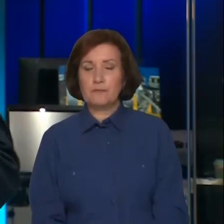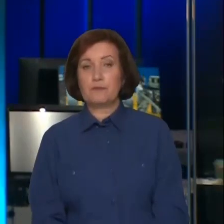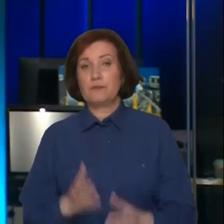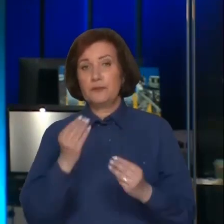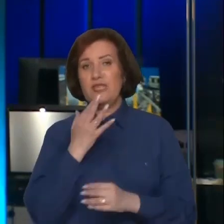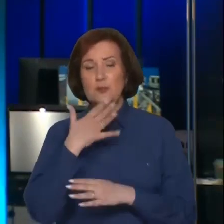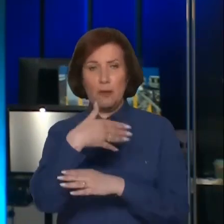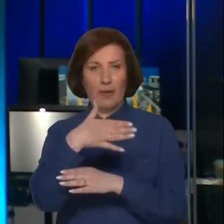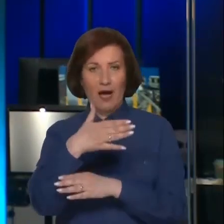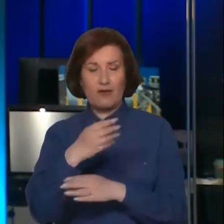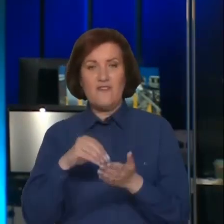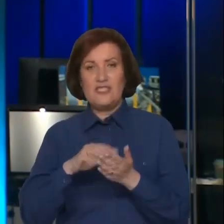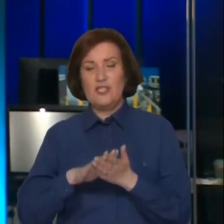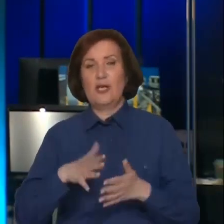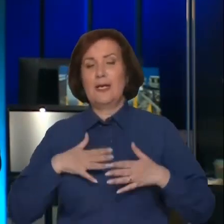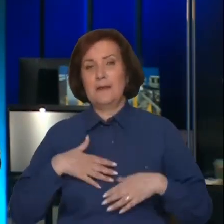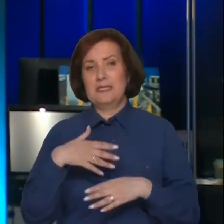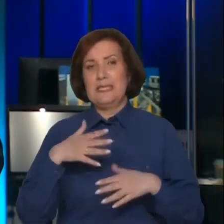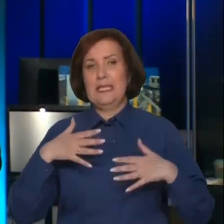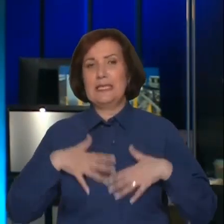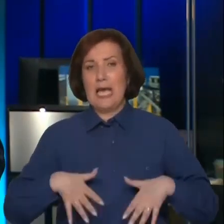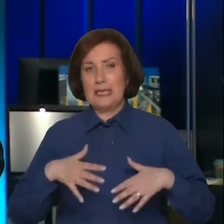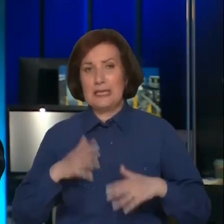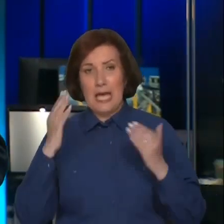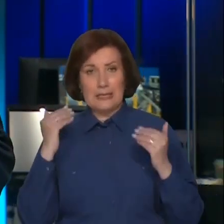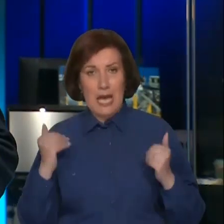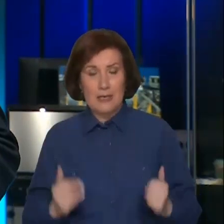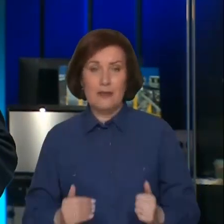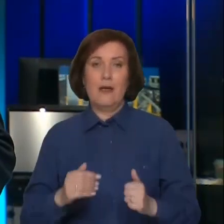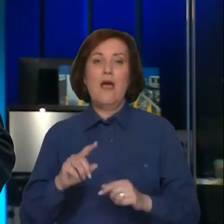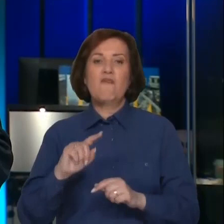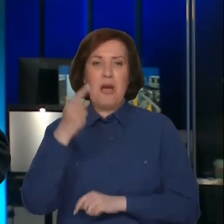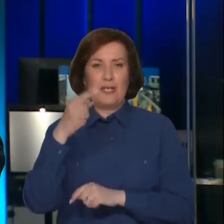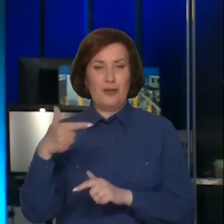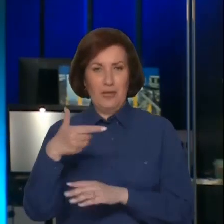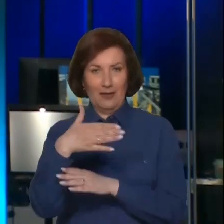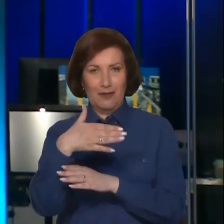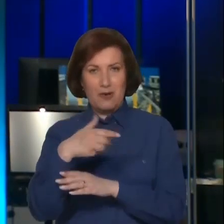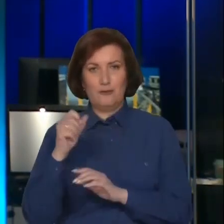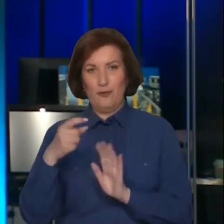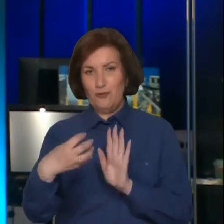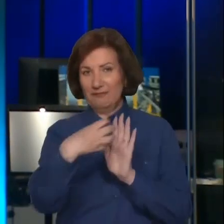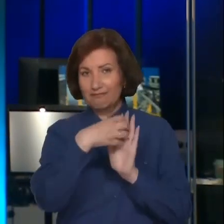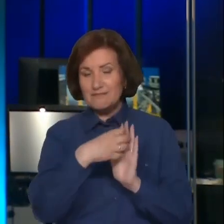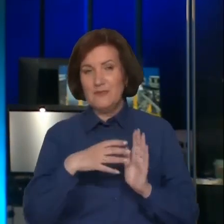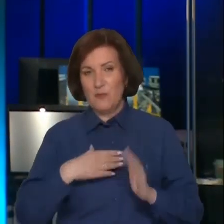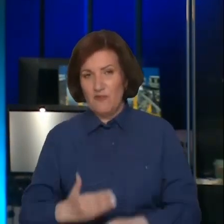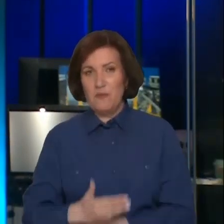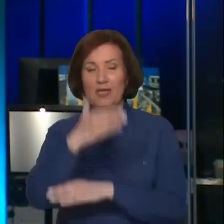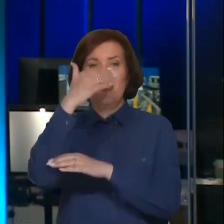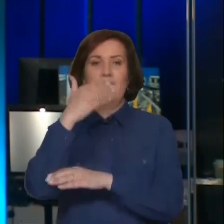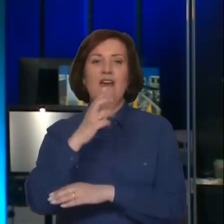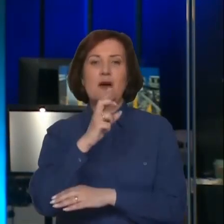День національного прапора відзначають кримські татари. Вперше блакитний прапор із золотою тамгою був піднятий понад 100 років тому в